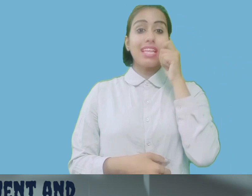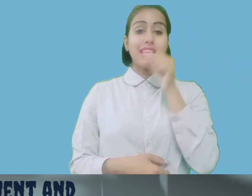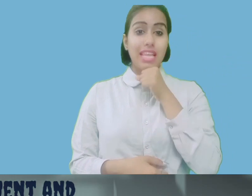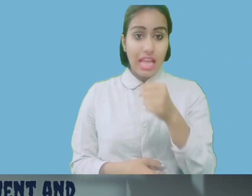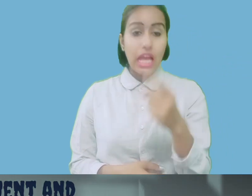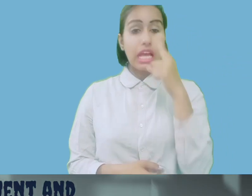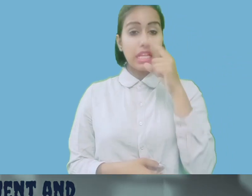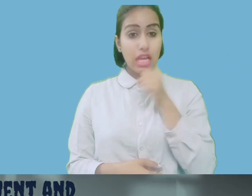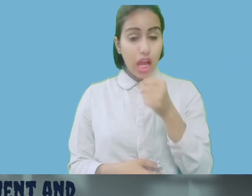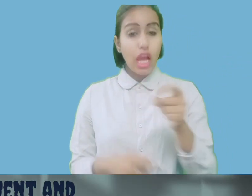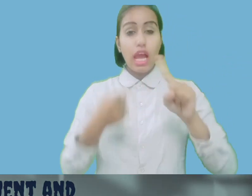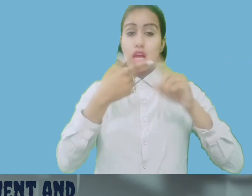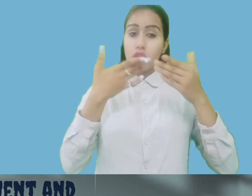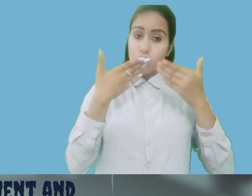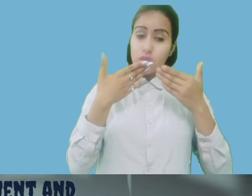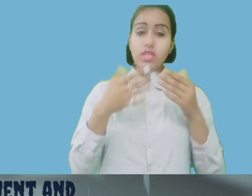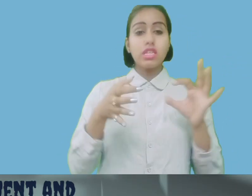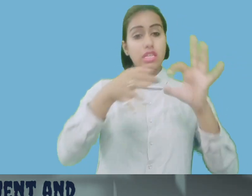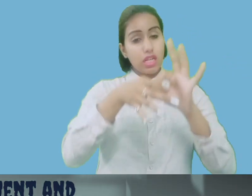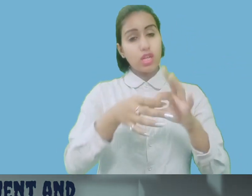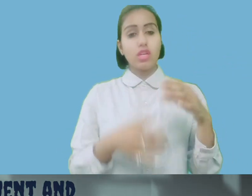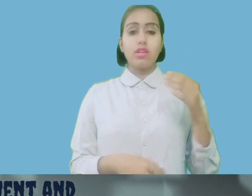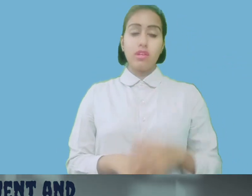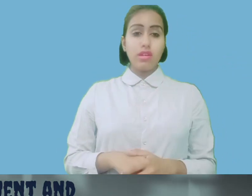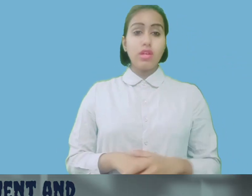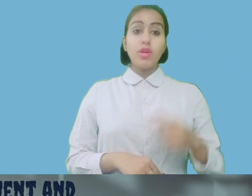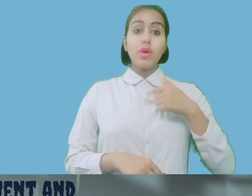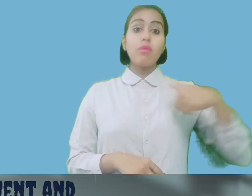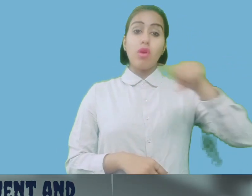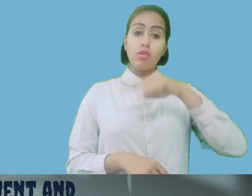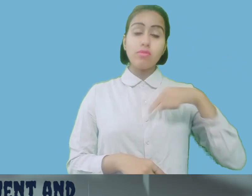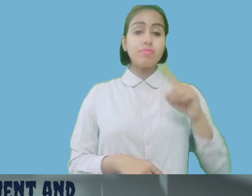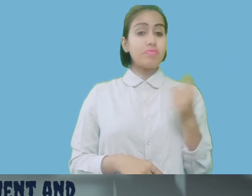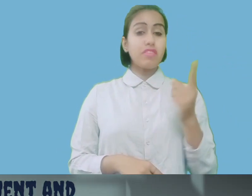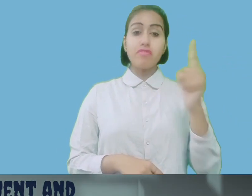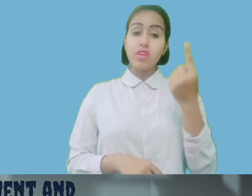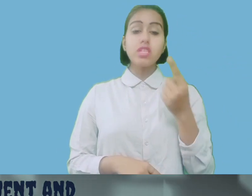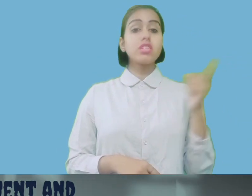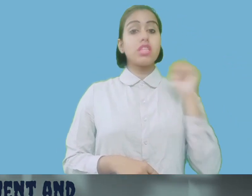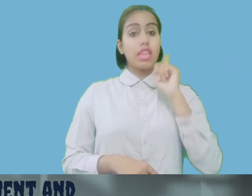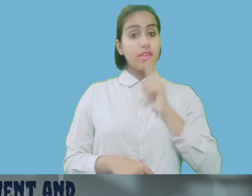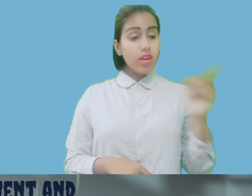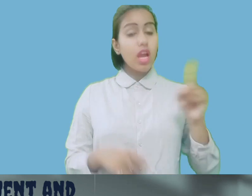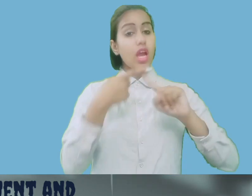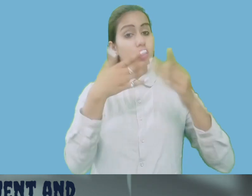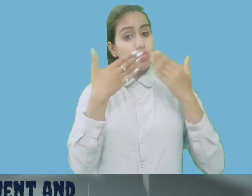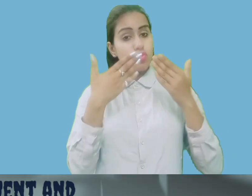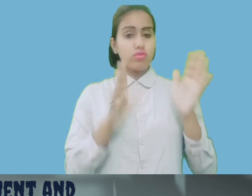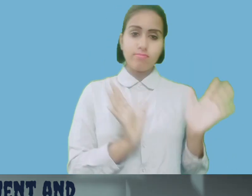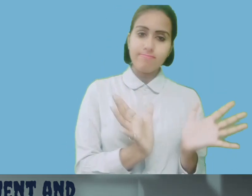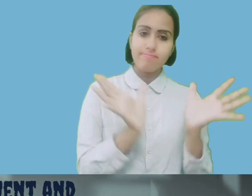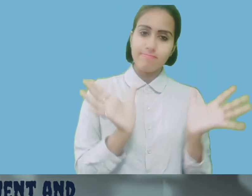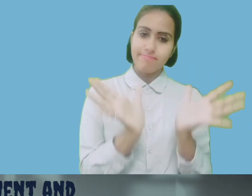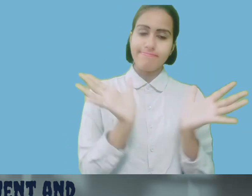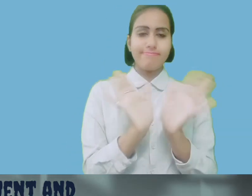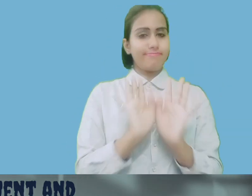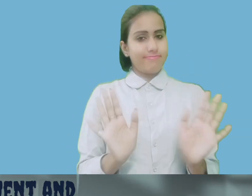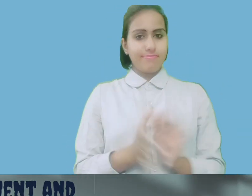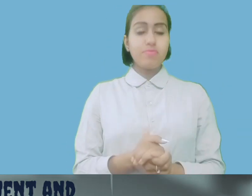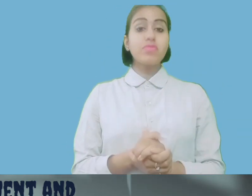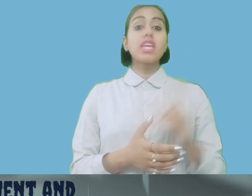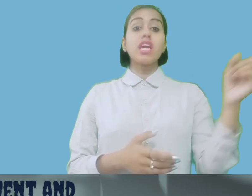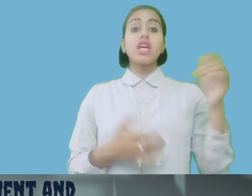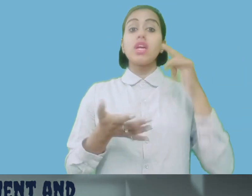बाय स्टेप बढ़ते हुए मेरे पेरेंट्स थे उस टाइम पे, क्योंकि मैं तो तब स्कूलिंग कर रही थी, तो उन्हें धीरे धीरे पता चला कि इंदौर में एक ऐसा स्कूल है जहाँ